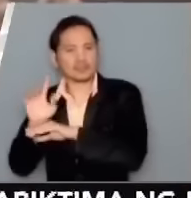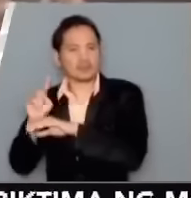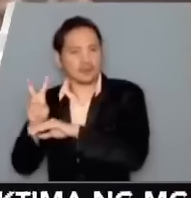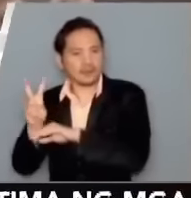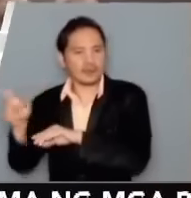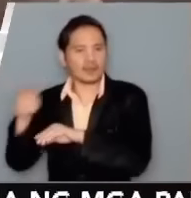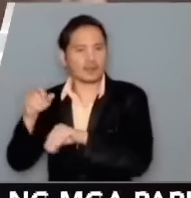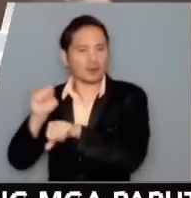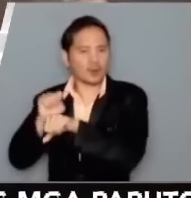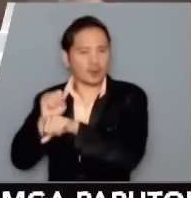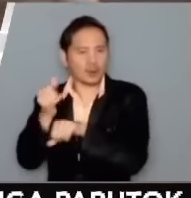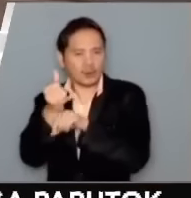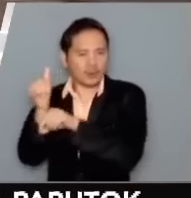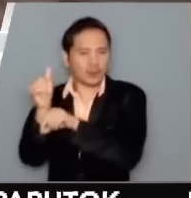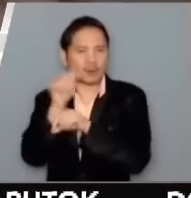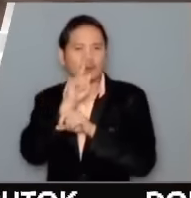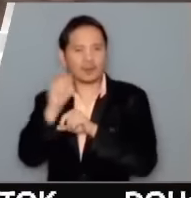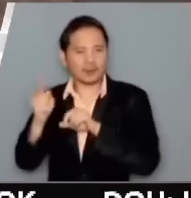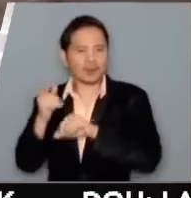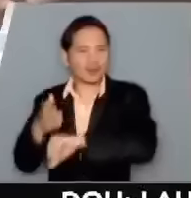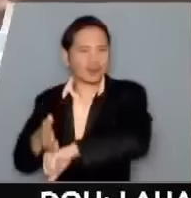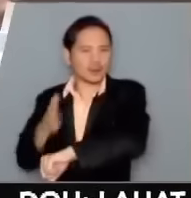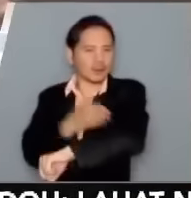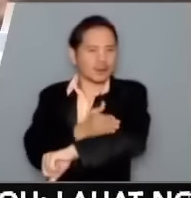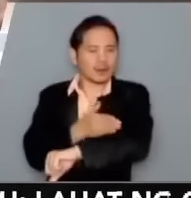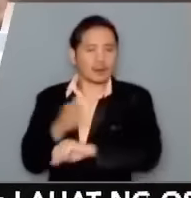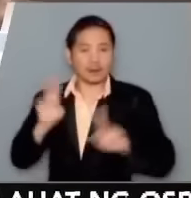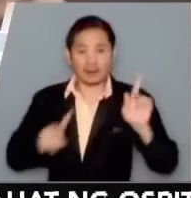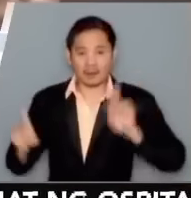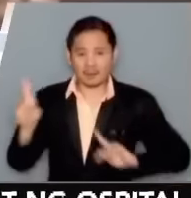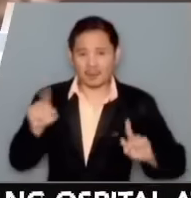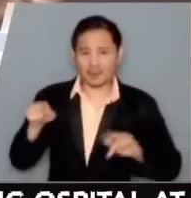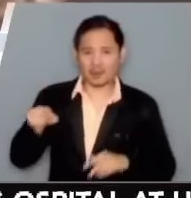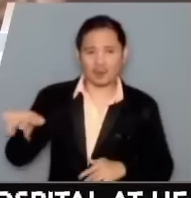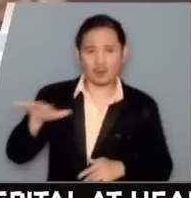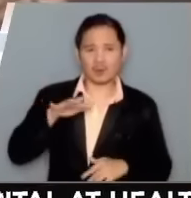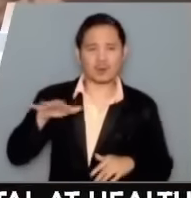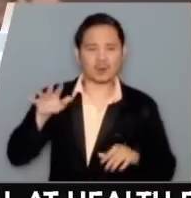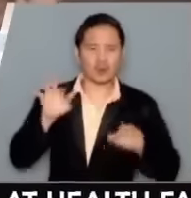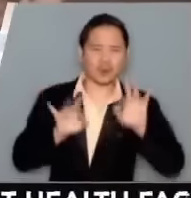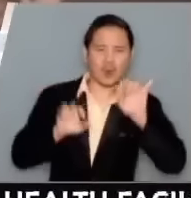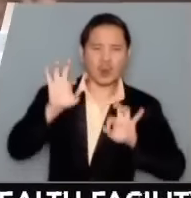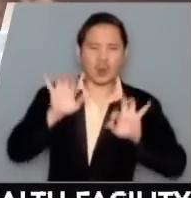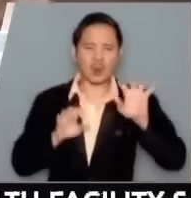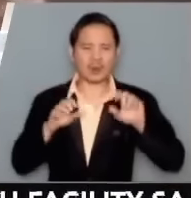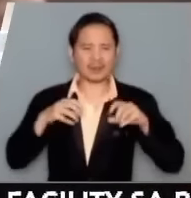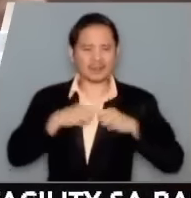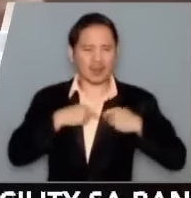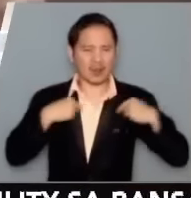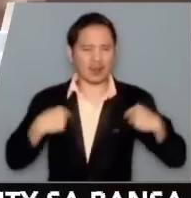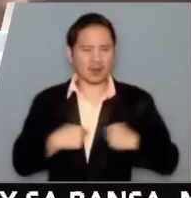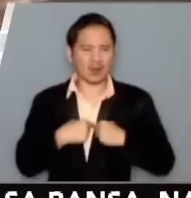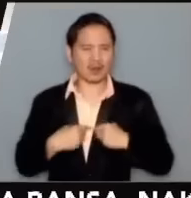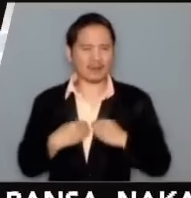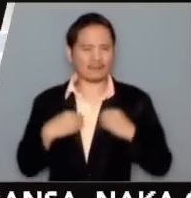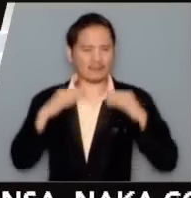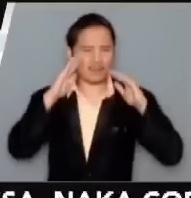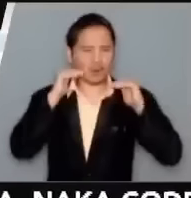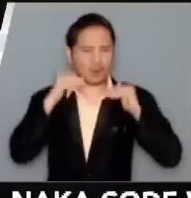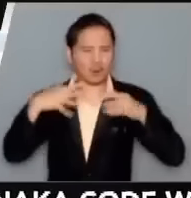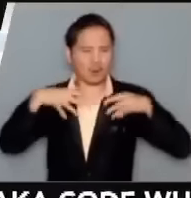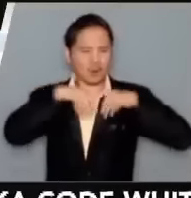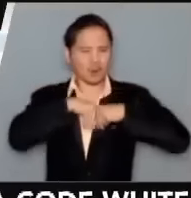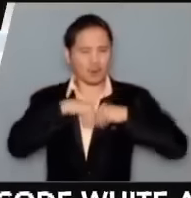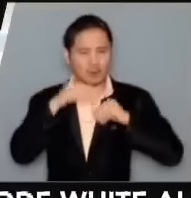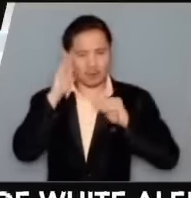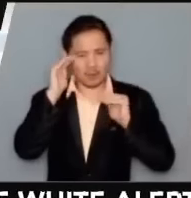out there celebrating their New Year with hope in their hearts na sana mas maganda pa ang salubong ng 2024. Ito